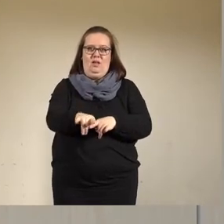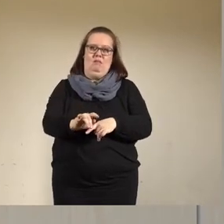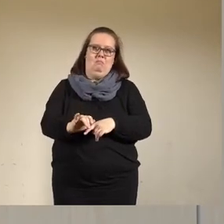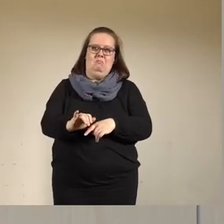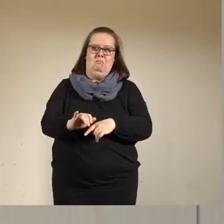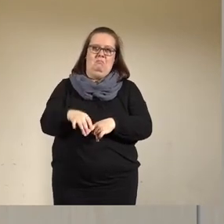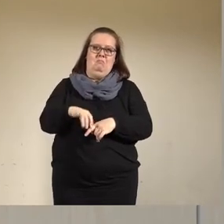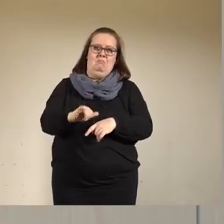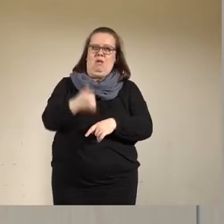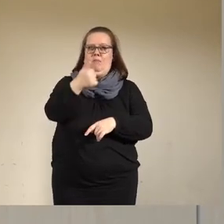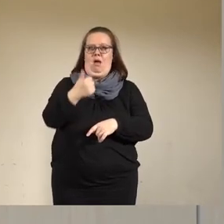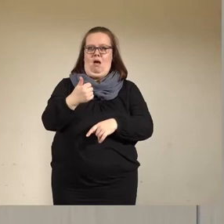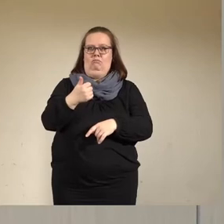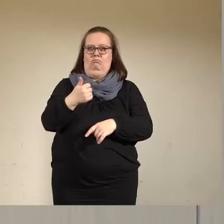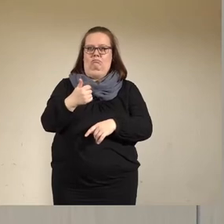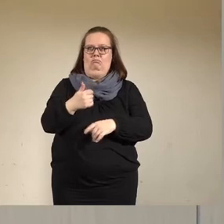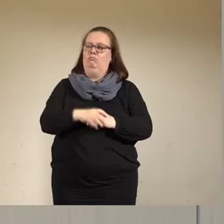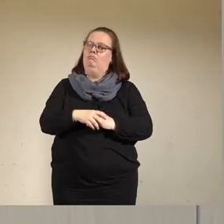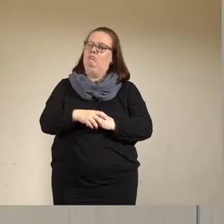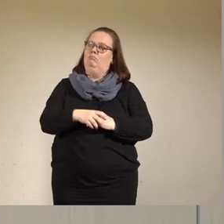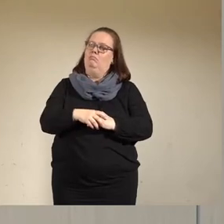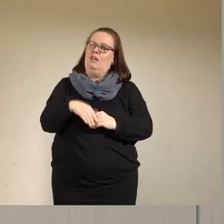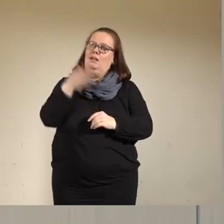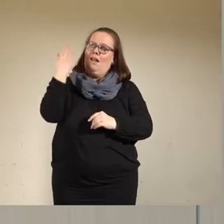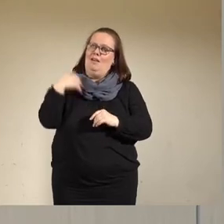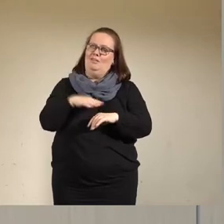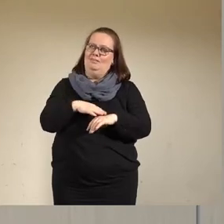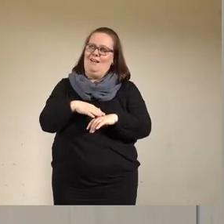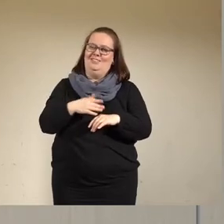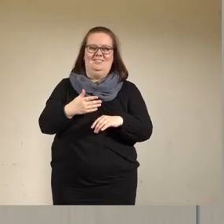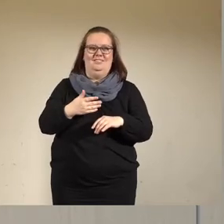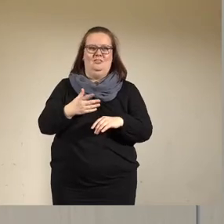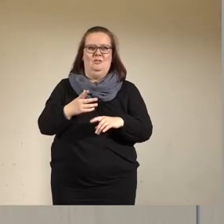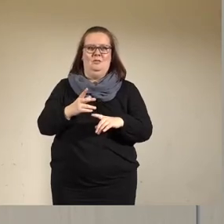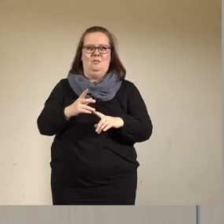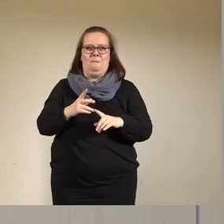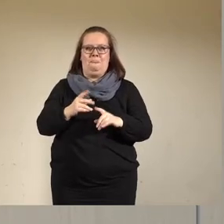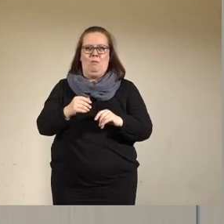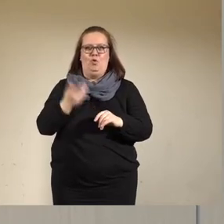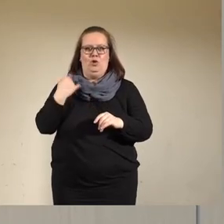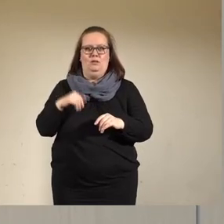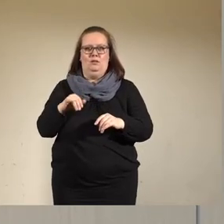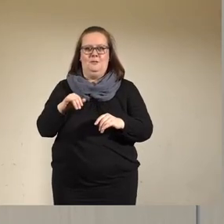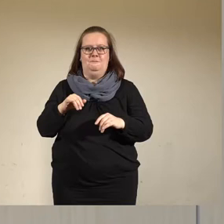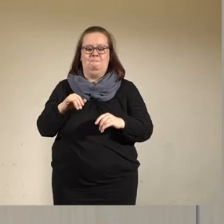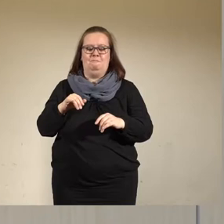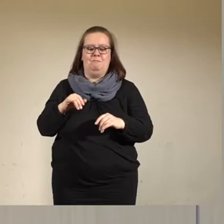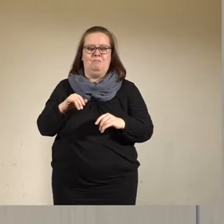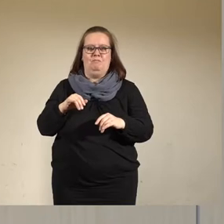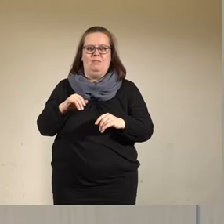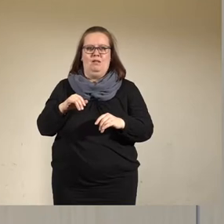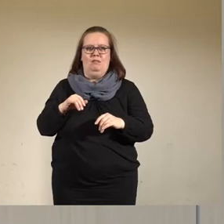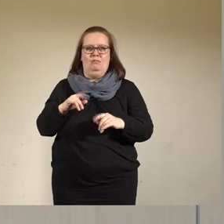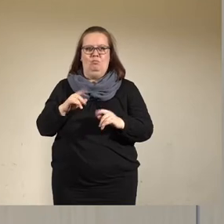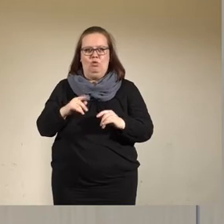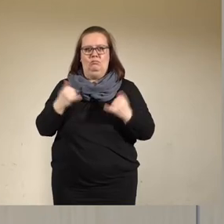Premiere, zumindest seit längerer Zeit. Wir hatten die Gelegenheit, seit